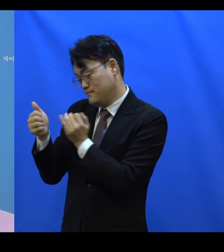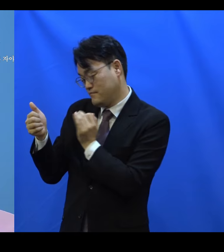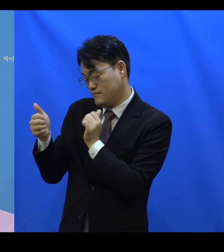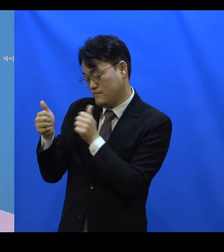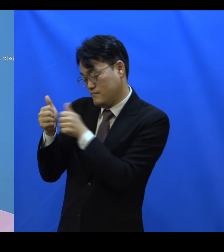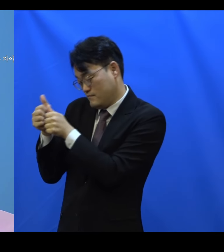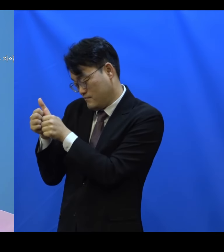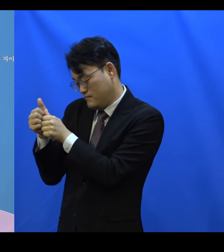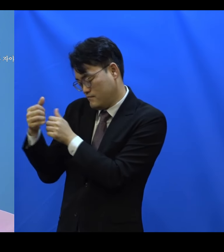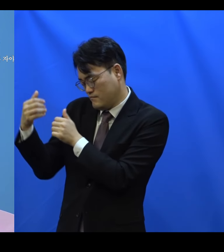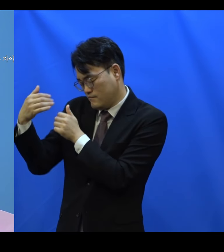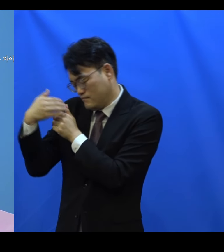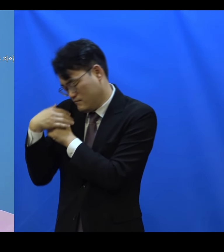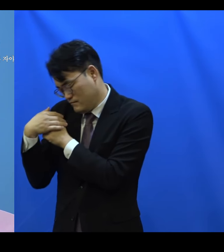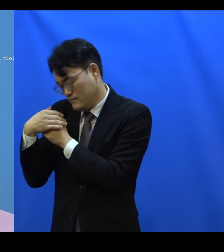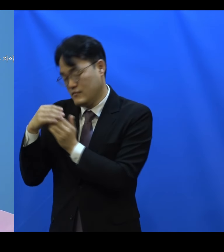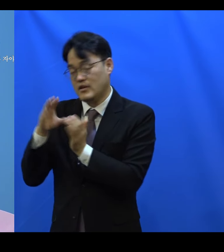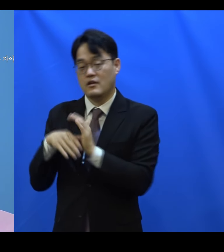최고의 위로죠.